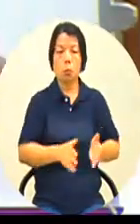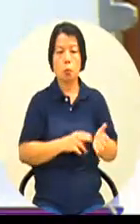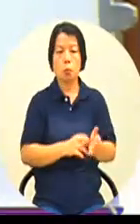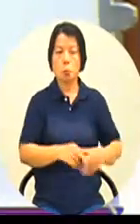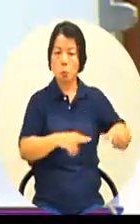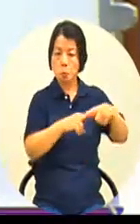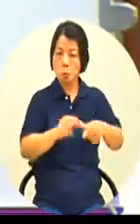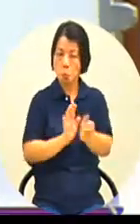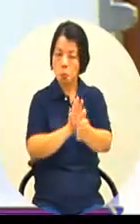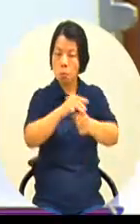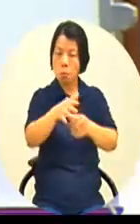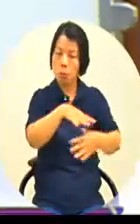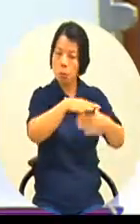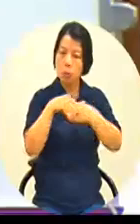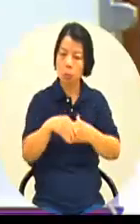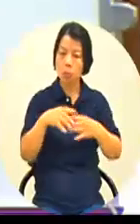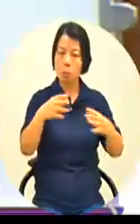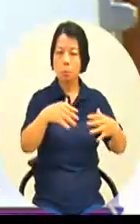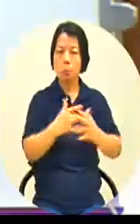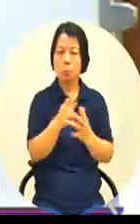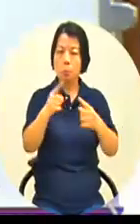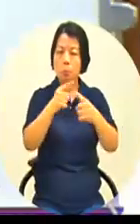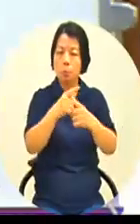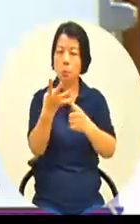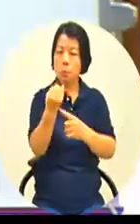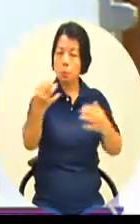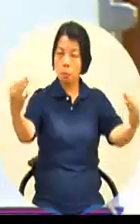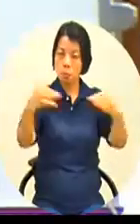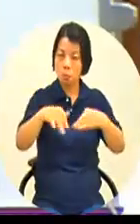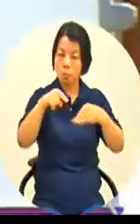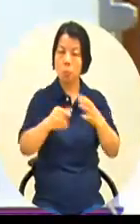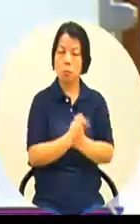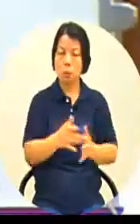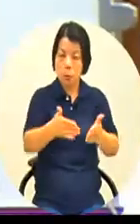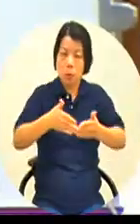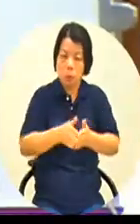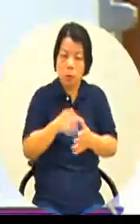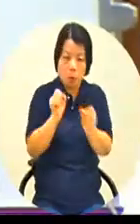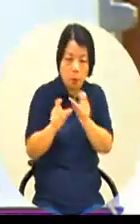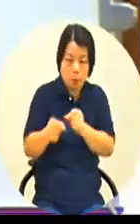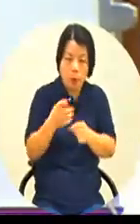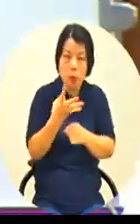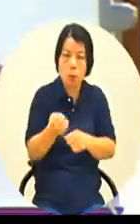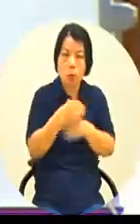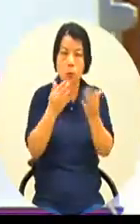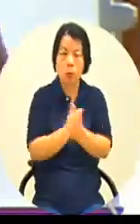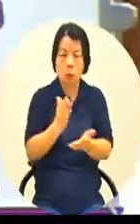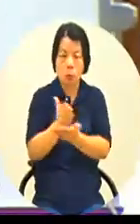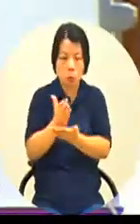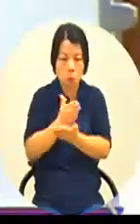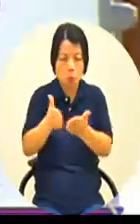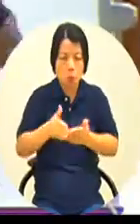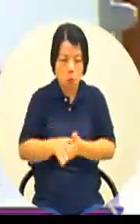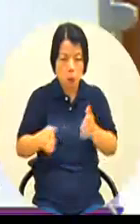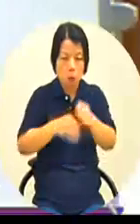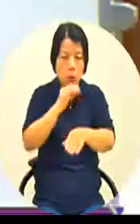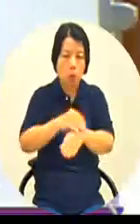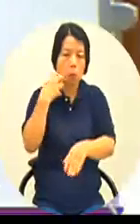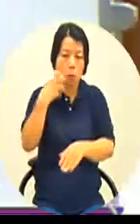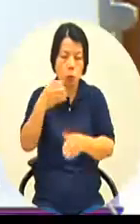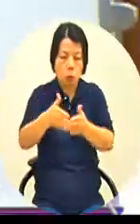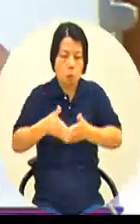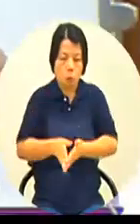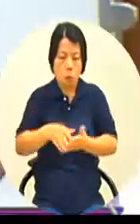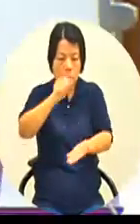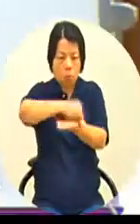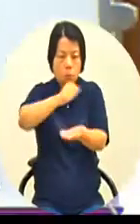带给多少人来高雄消费有多少？你要去做一个东西呀、啊，然后把那个成果报告展现出来，安尼